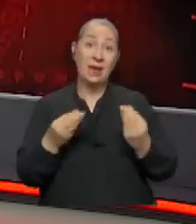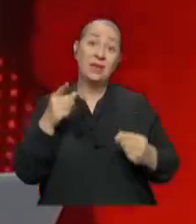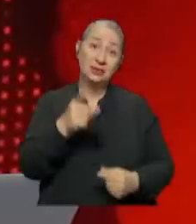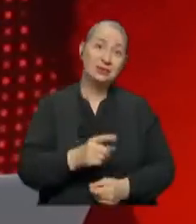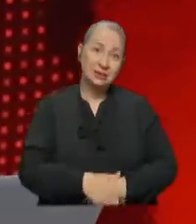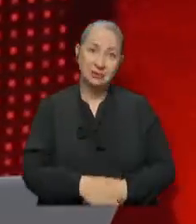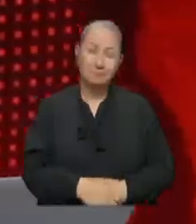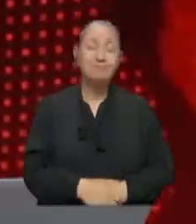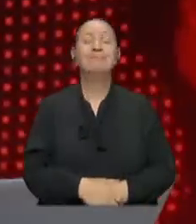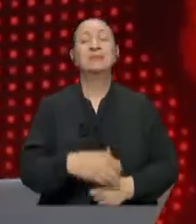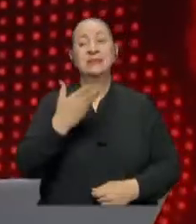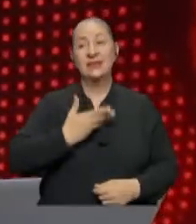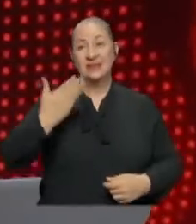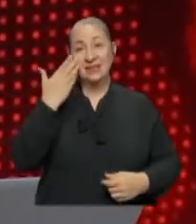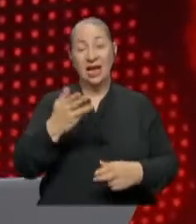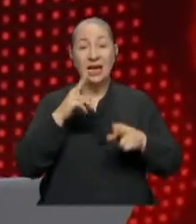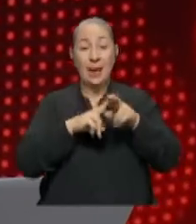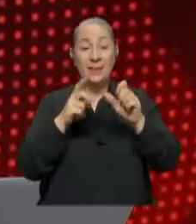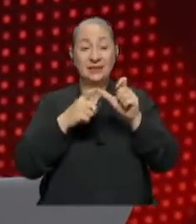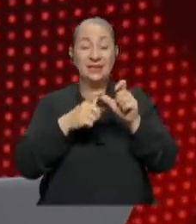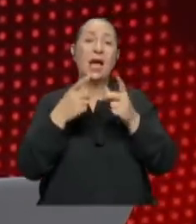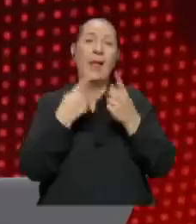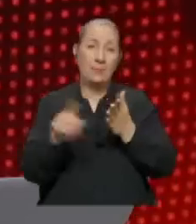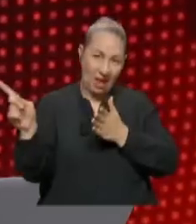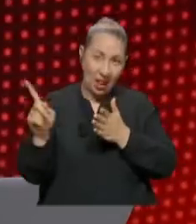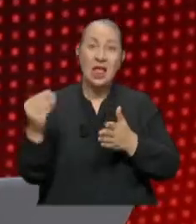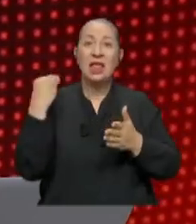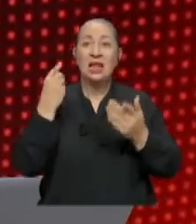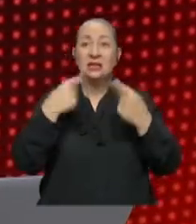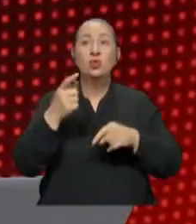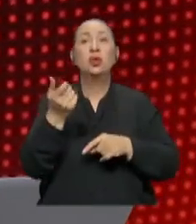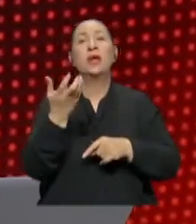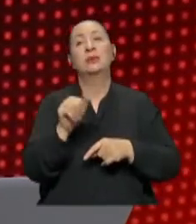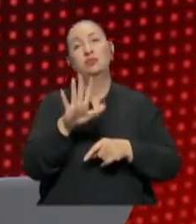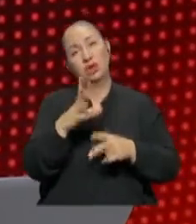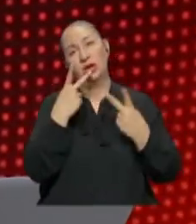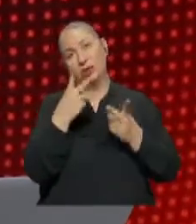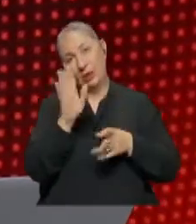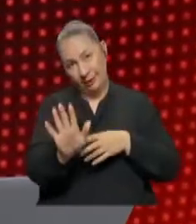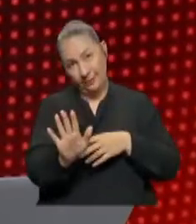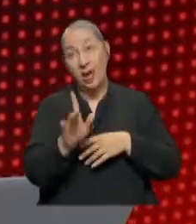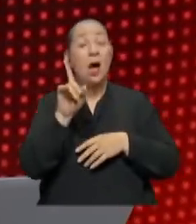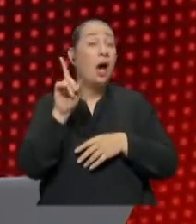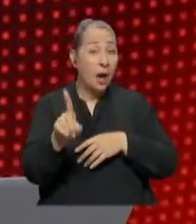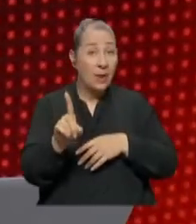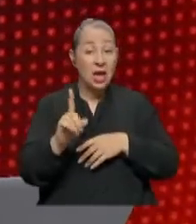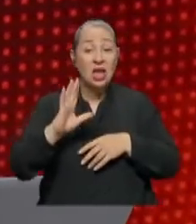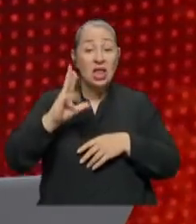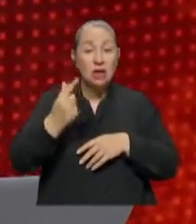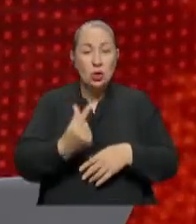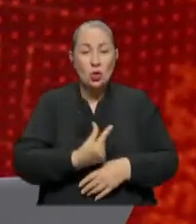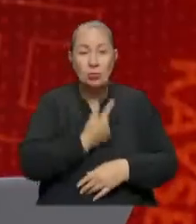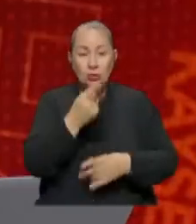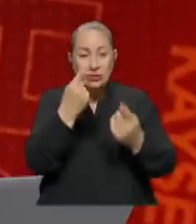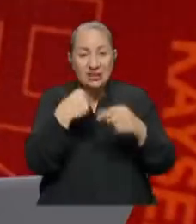yitirirsiniz. Sayın seyirciler, KPSS iptal edildi. Yeni sınavdan ücret alınmayacağı açıklandı. Ama gelecek umudunu